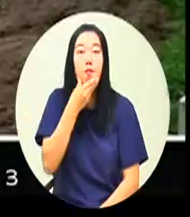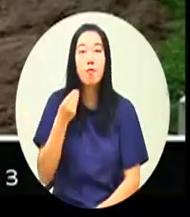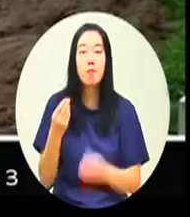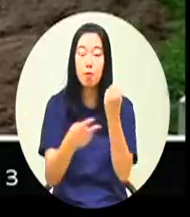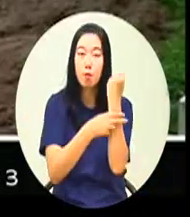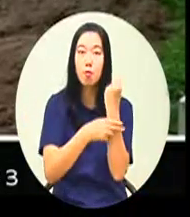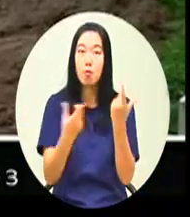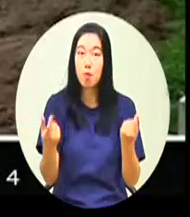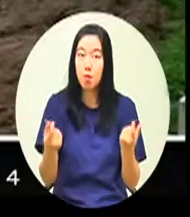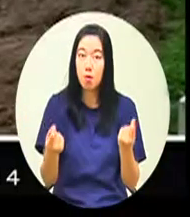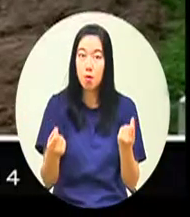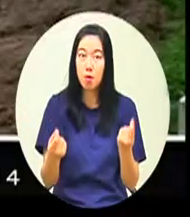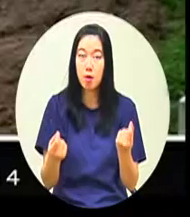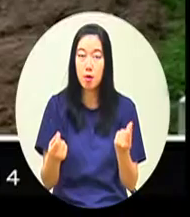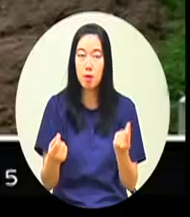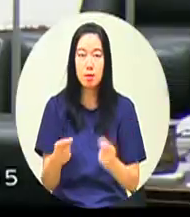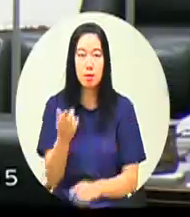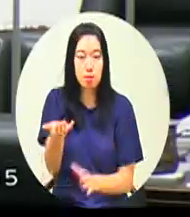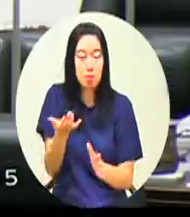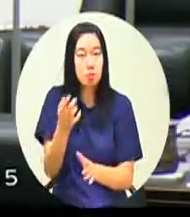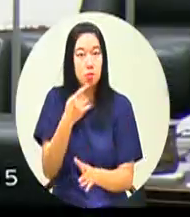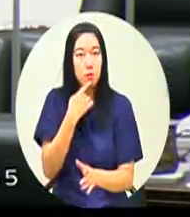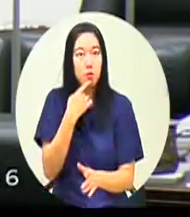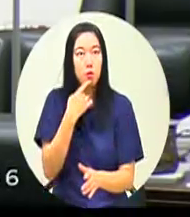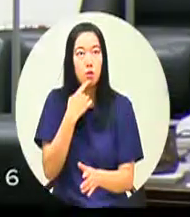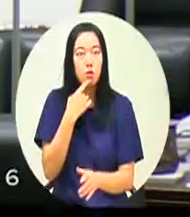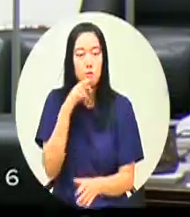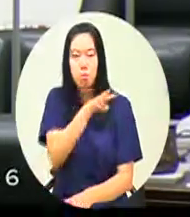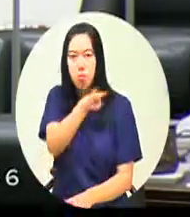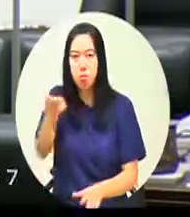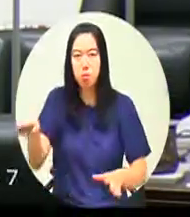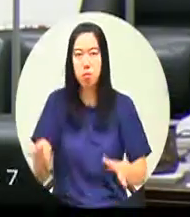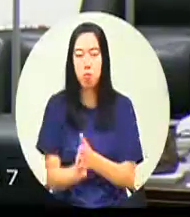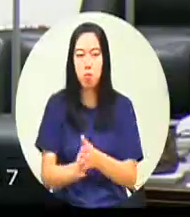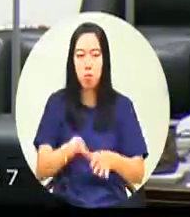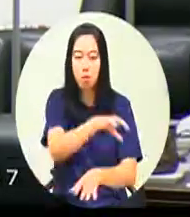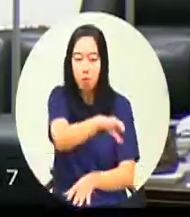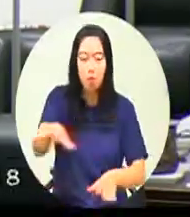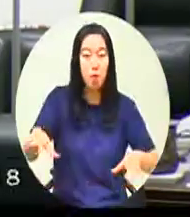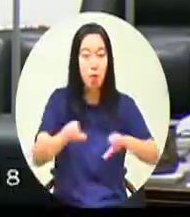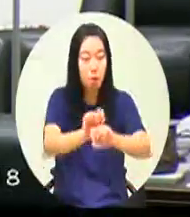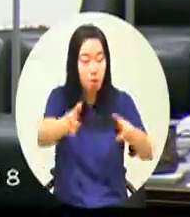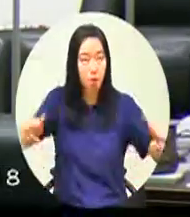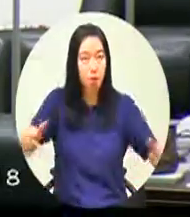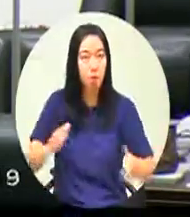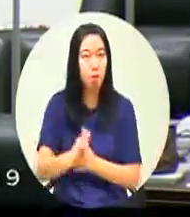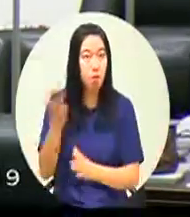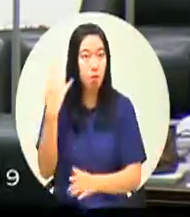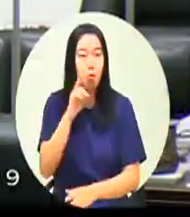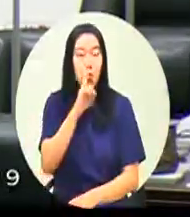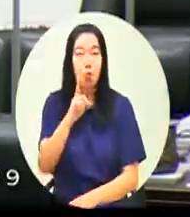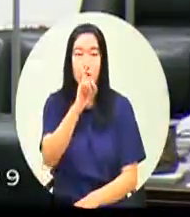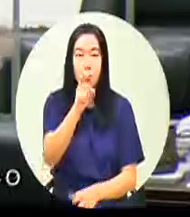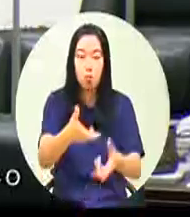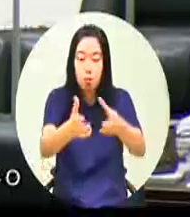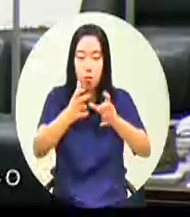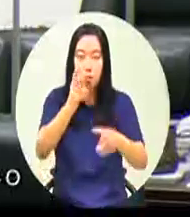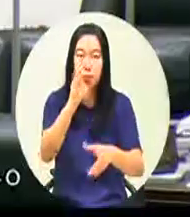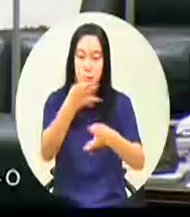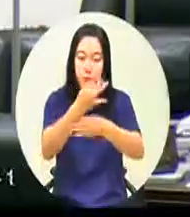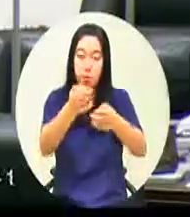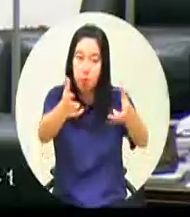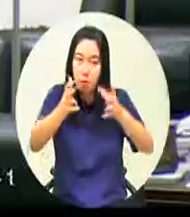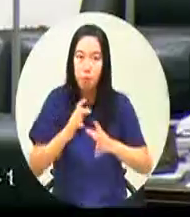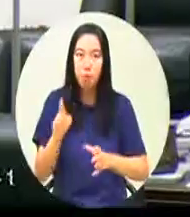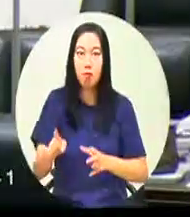啊。广湖里事实上，局长，我们要看到整个地形。广湖里呢，你如果刚刚讲你十号桥，事实上它整个水